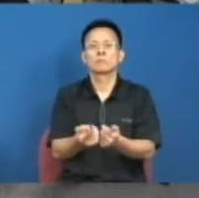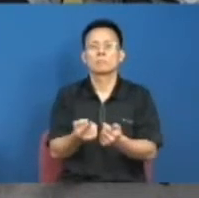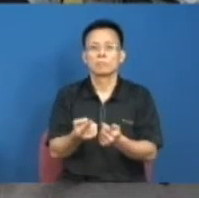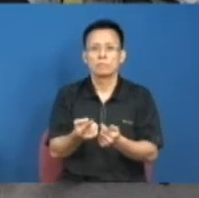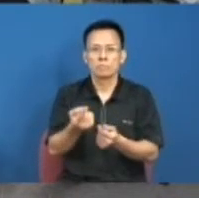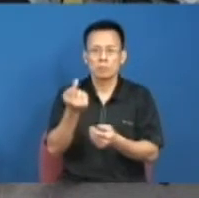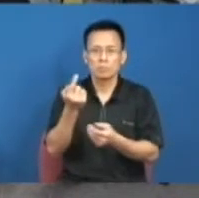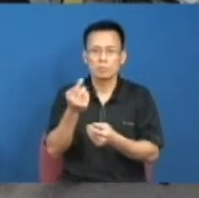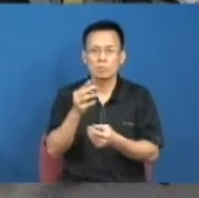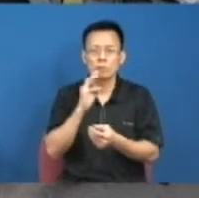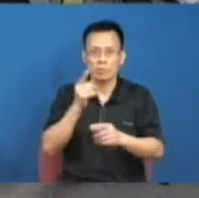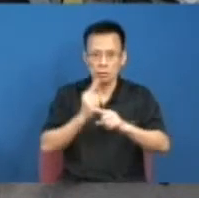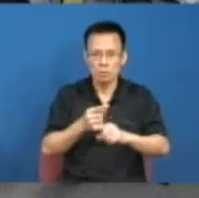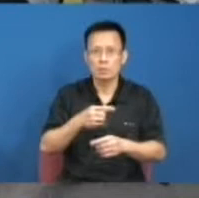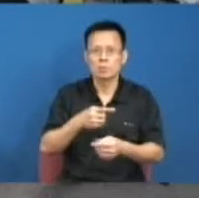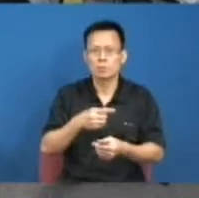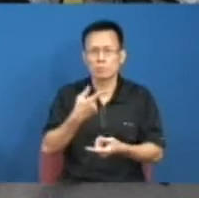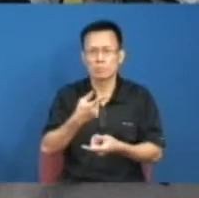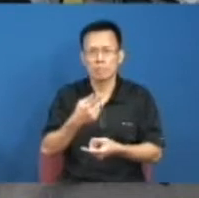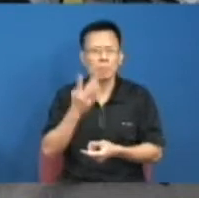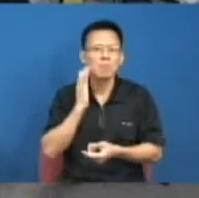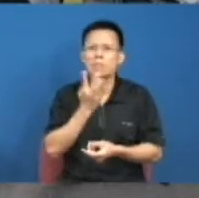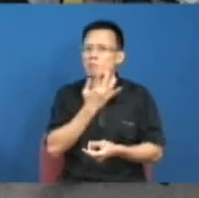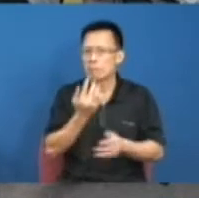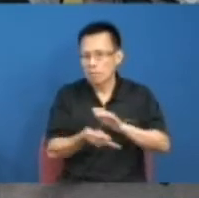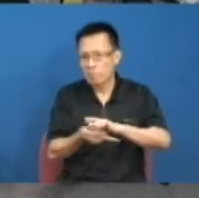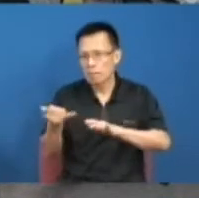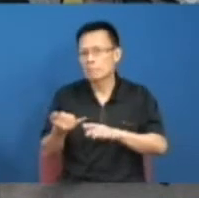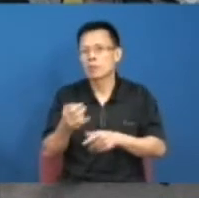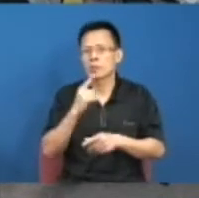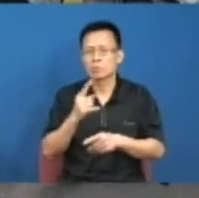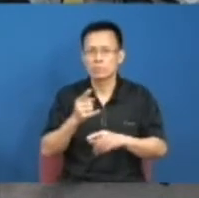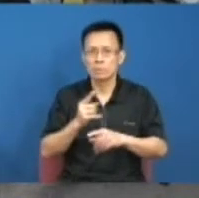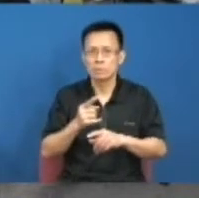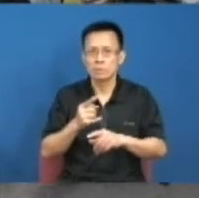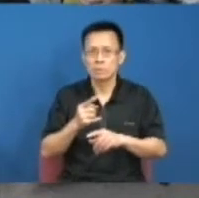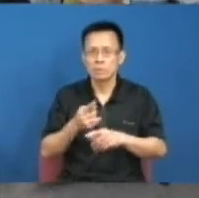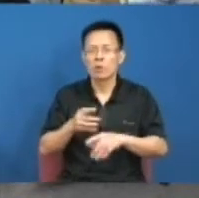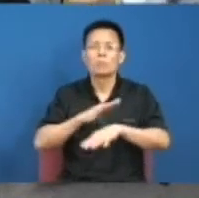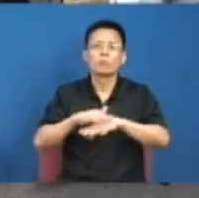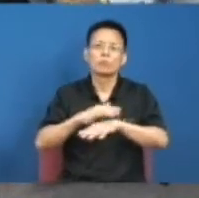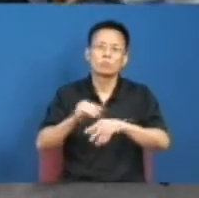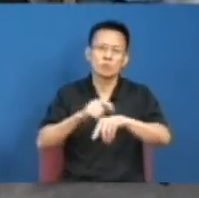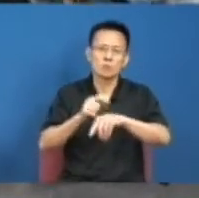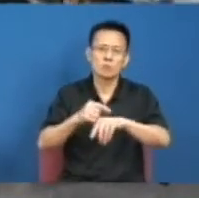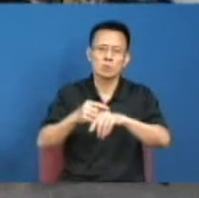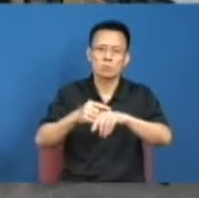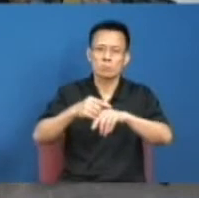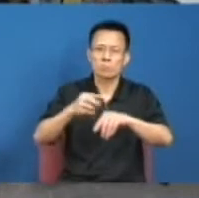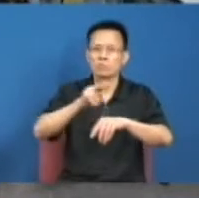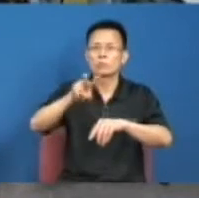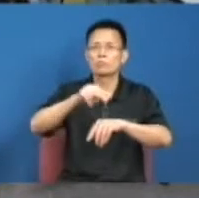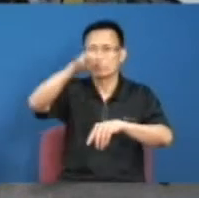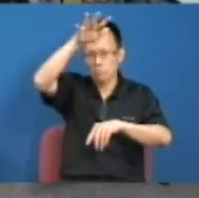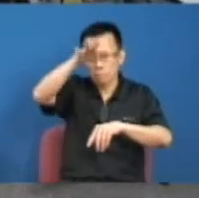在即真係萬一真係有時避無可避、啊、就算不是雨季，有時都會落雨噶嘛， 係 咪？即正所謂天